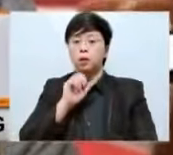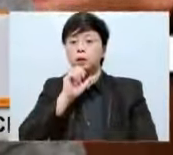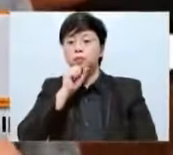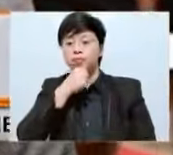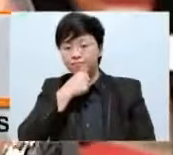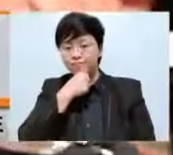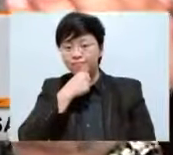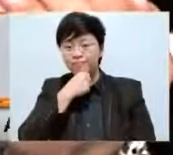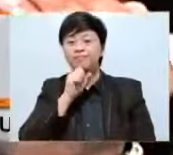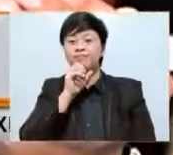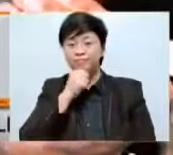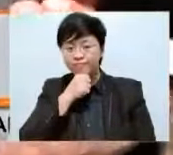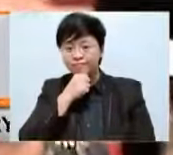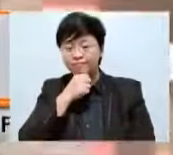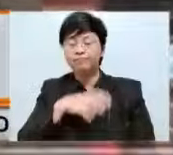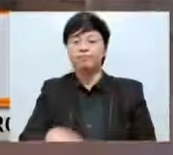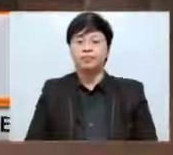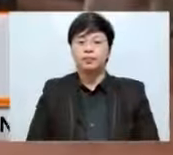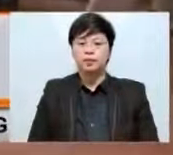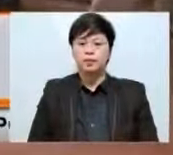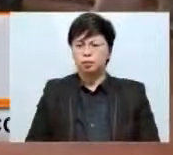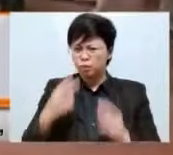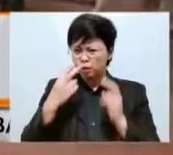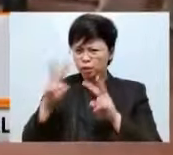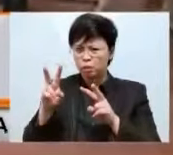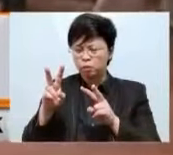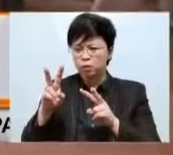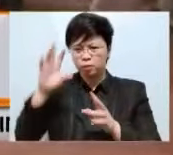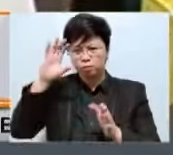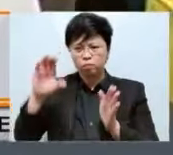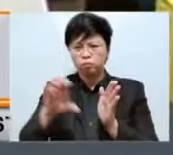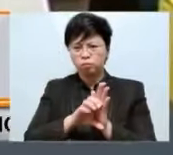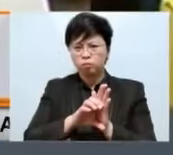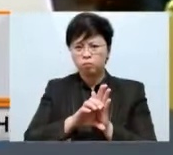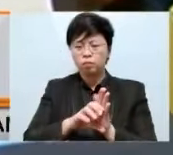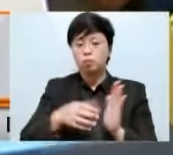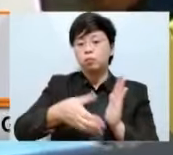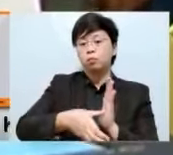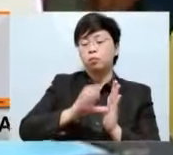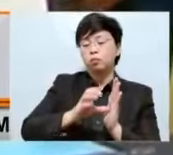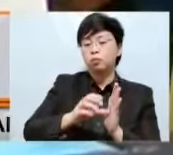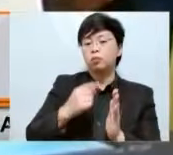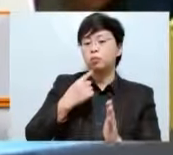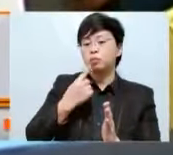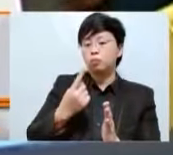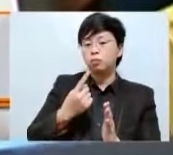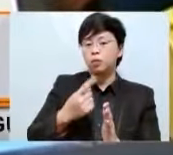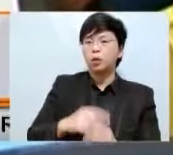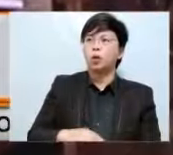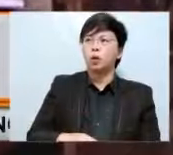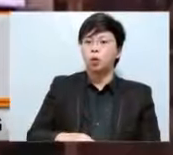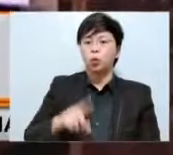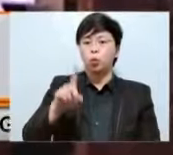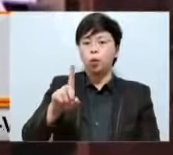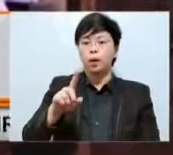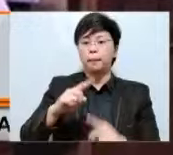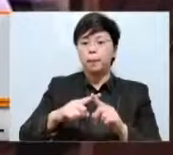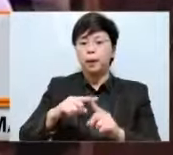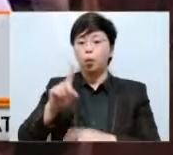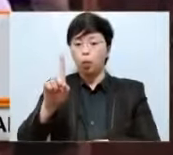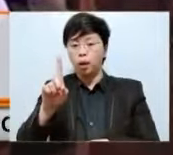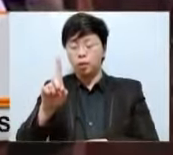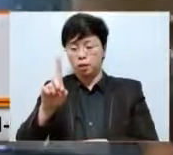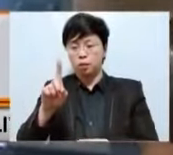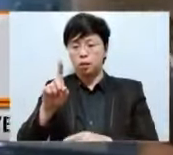pangalan nila. Picture man lang makita. Sabi ng COMELEC, mas maliit pa raw sa 1x1 ID picture ang laki ng larawan